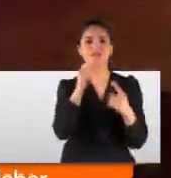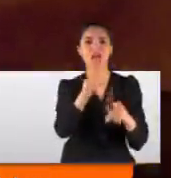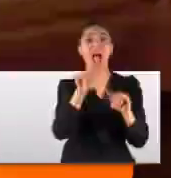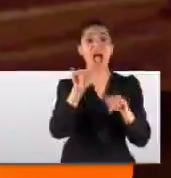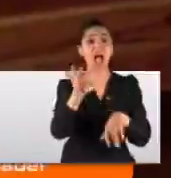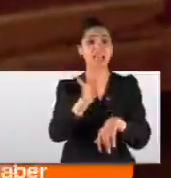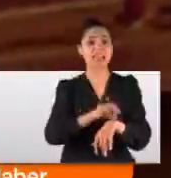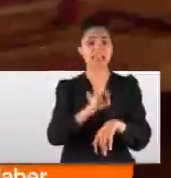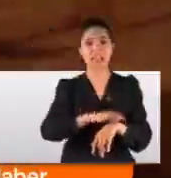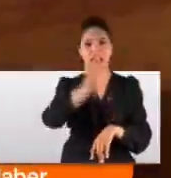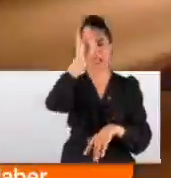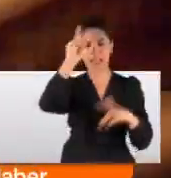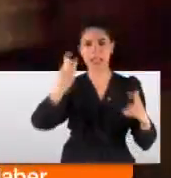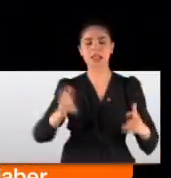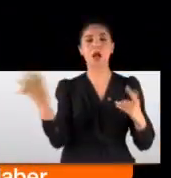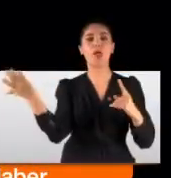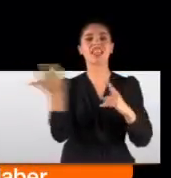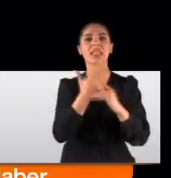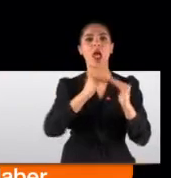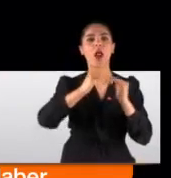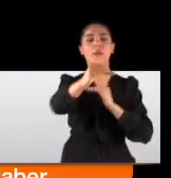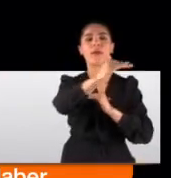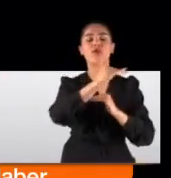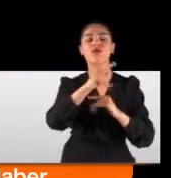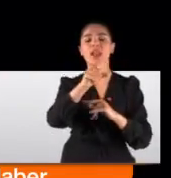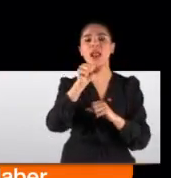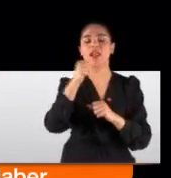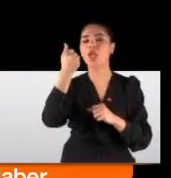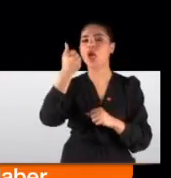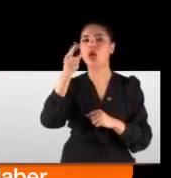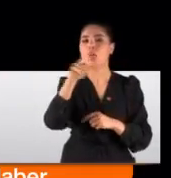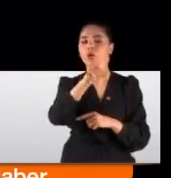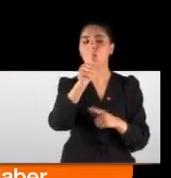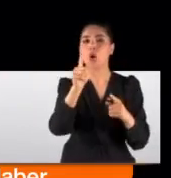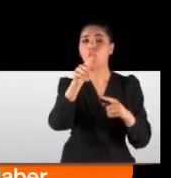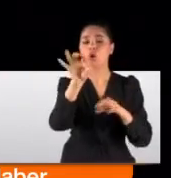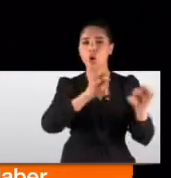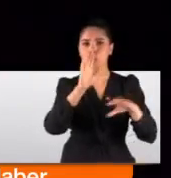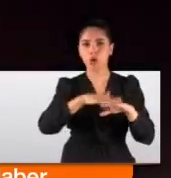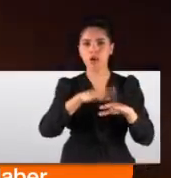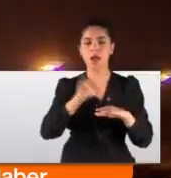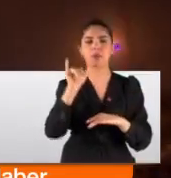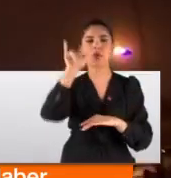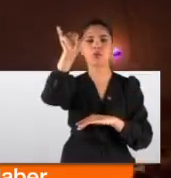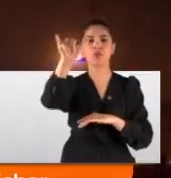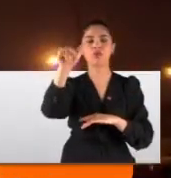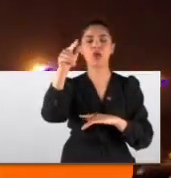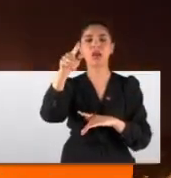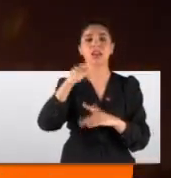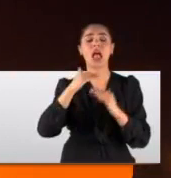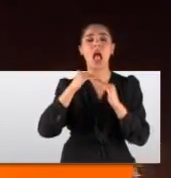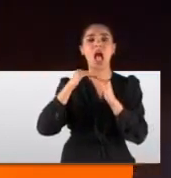Aynı dakikalarda İstanbul'da da darbecilerin yönetimindeki uçaklar kent üstünde alçak uçuş yaparak sonik patlamalarla